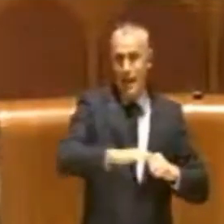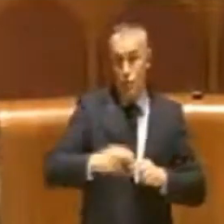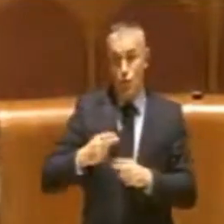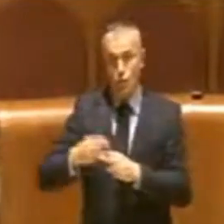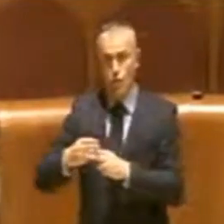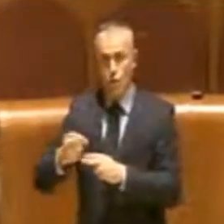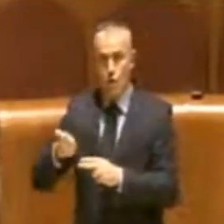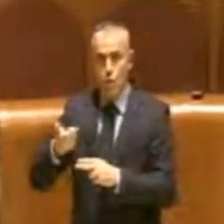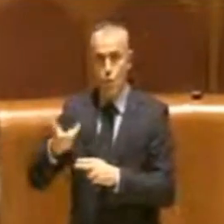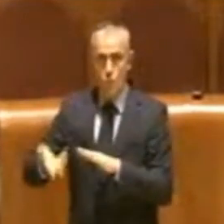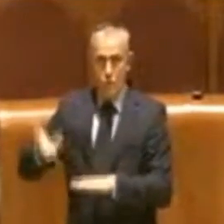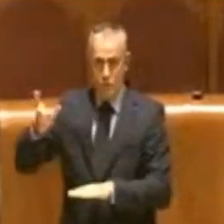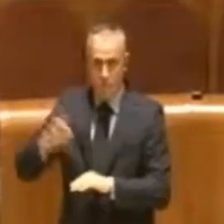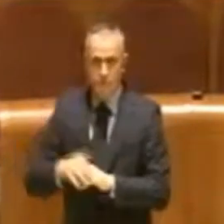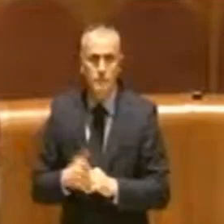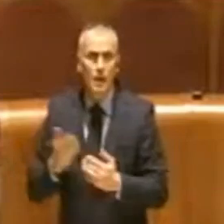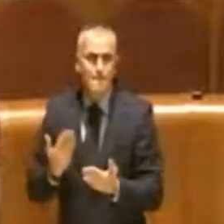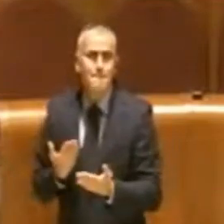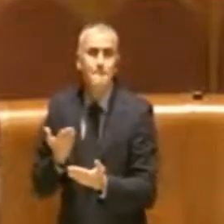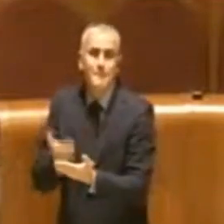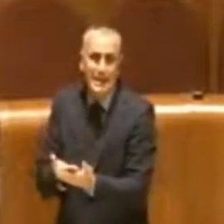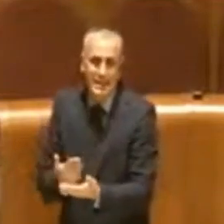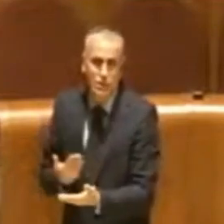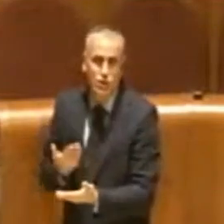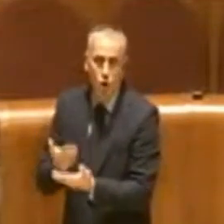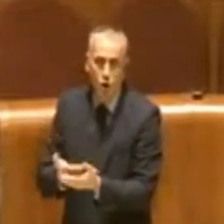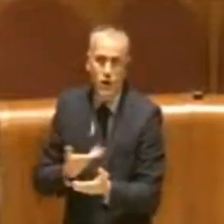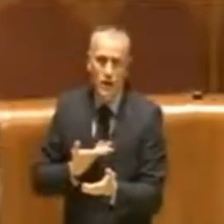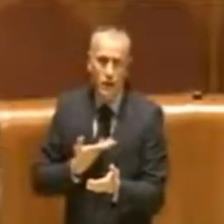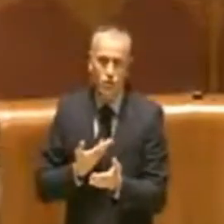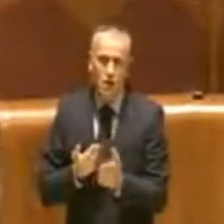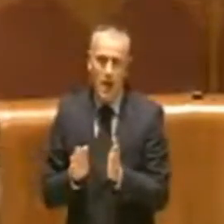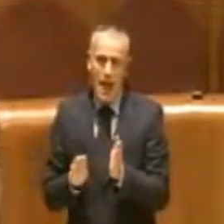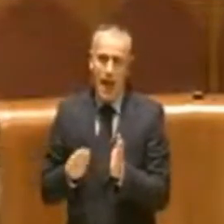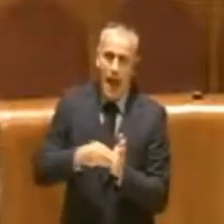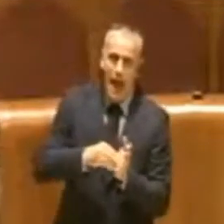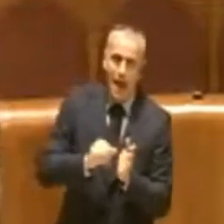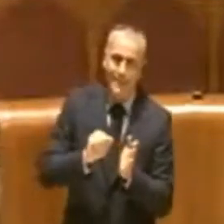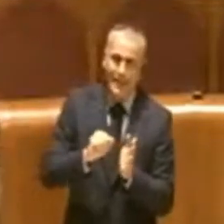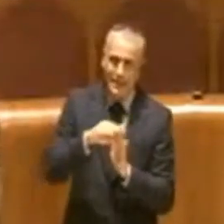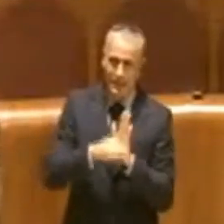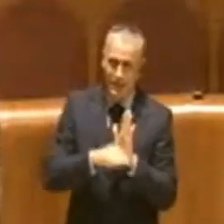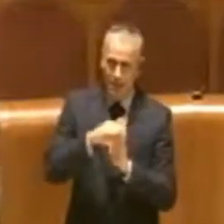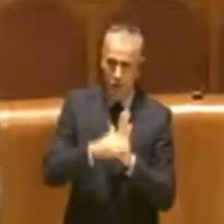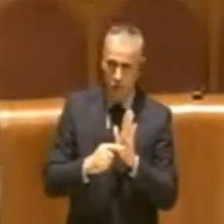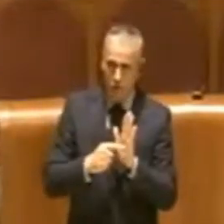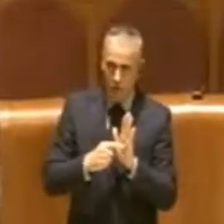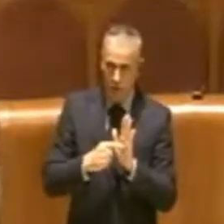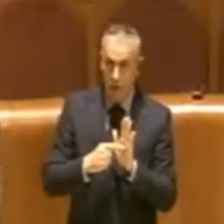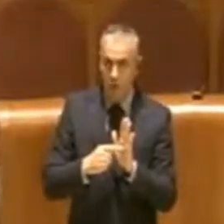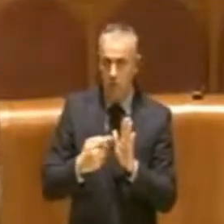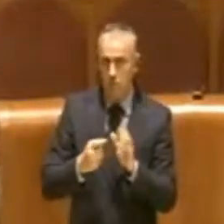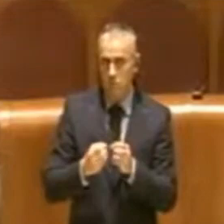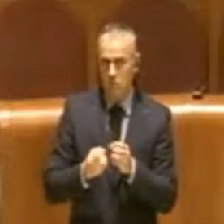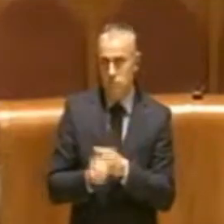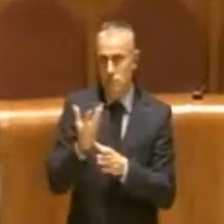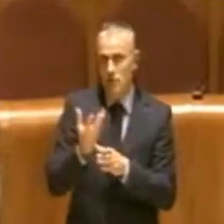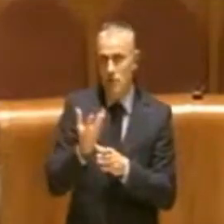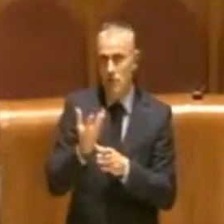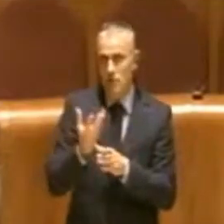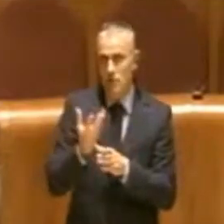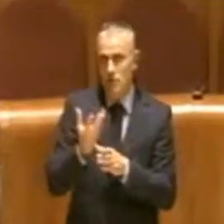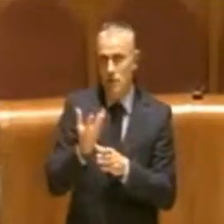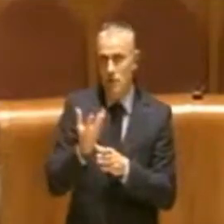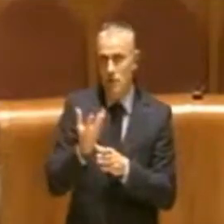c'è queste petizioni, da questo punto questo applicativo che è stato sviluppato, come sappiamo Roma